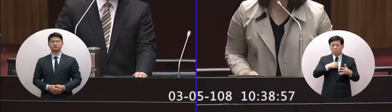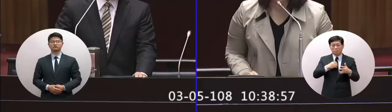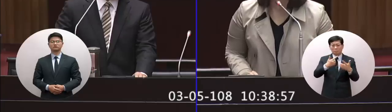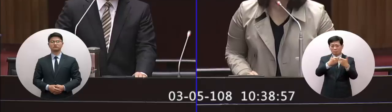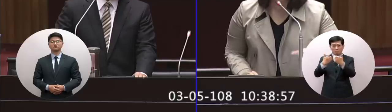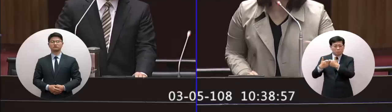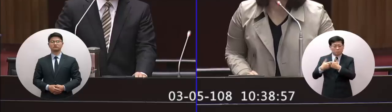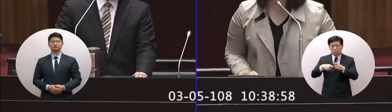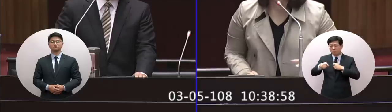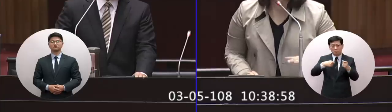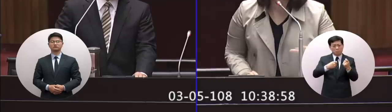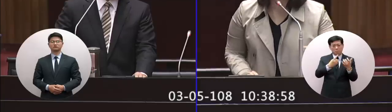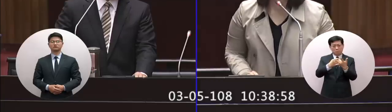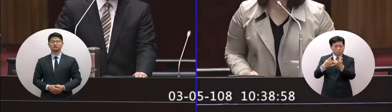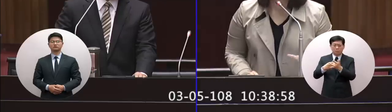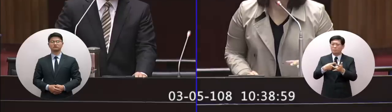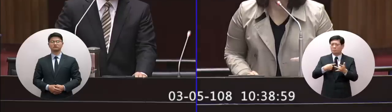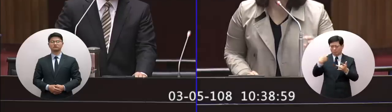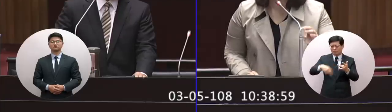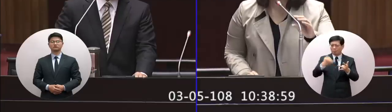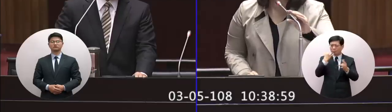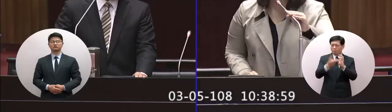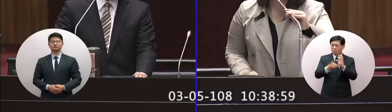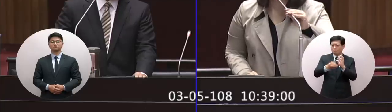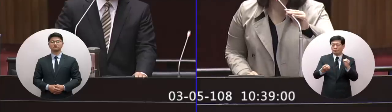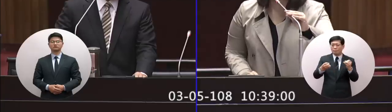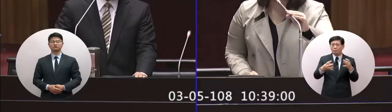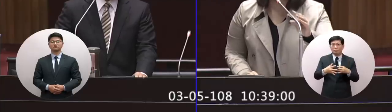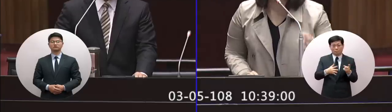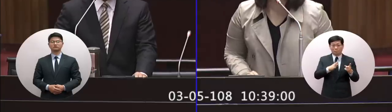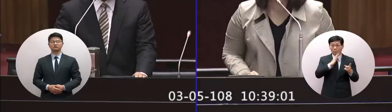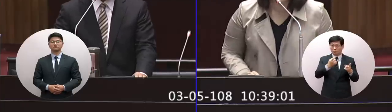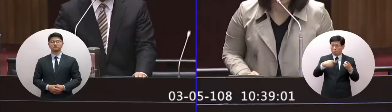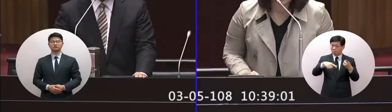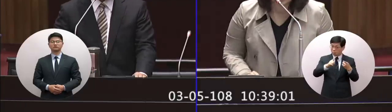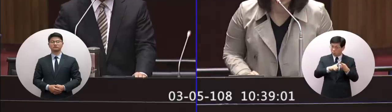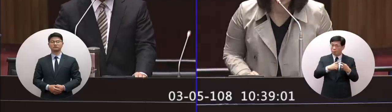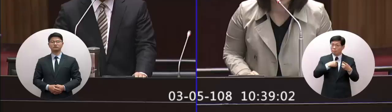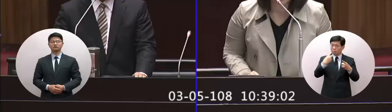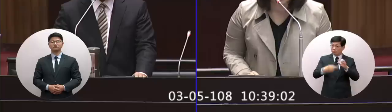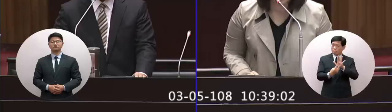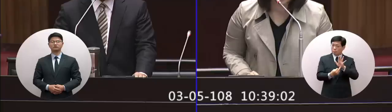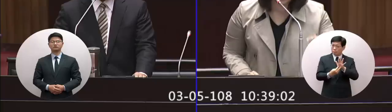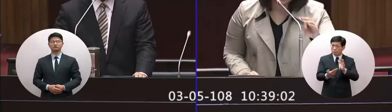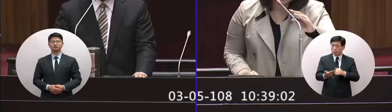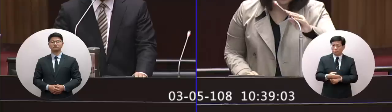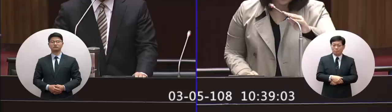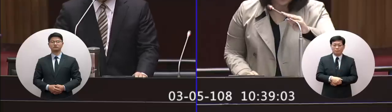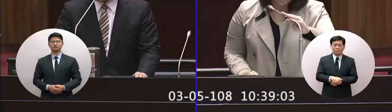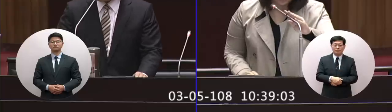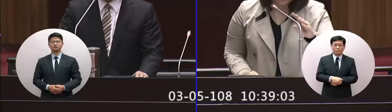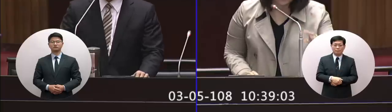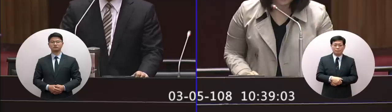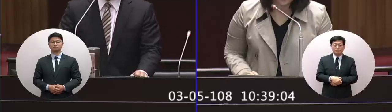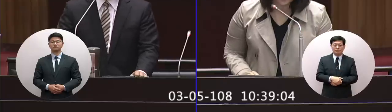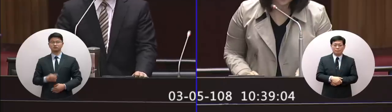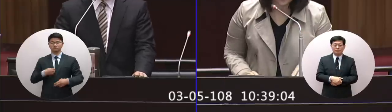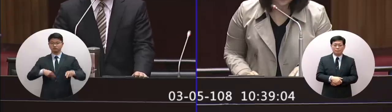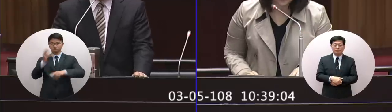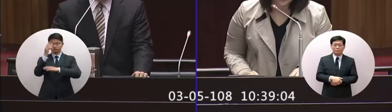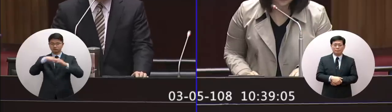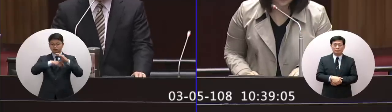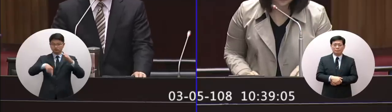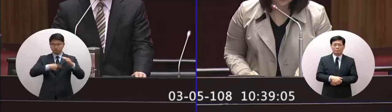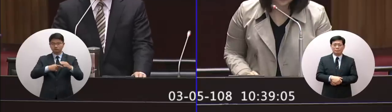施细节上，其实大家都还可以更理性的讨论，那这个部分是不是也应该要说一个说明呢？ 这是行政院